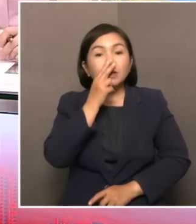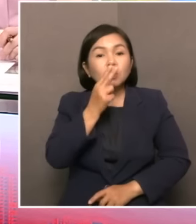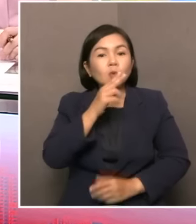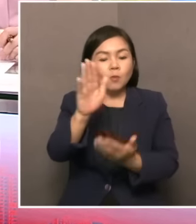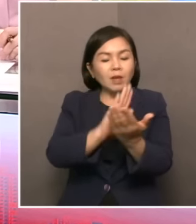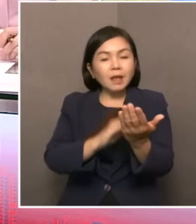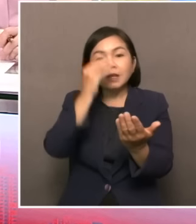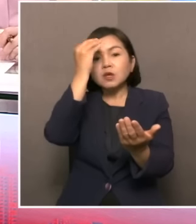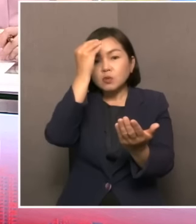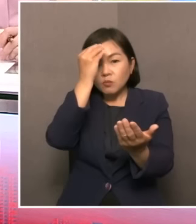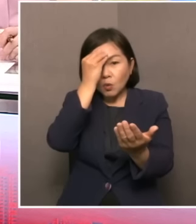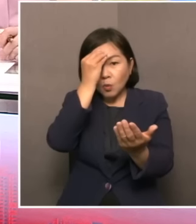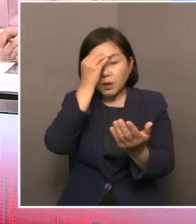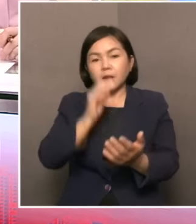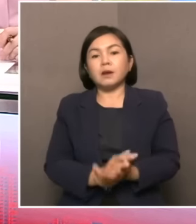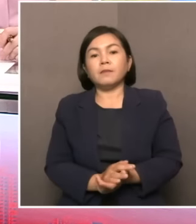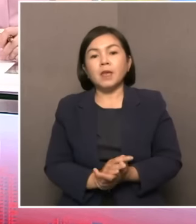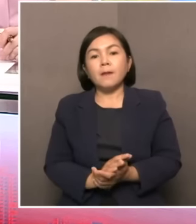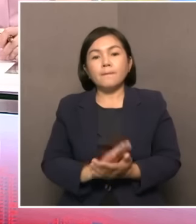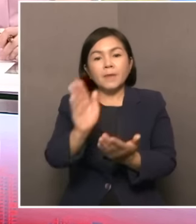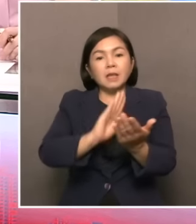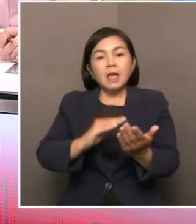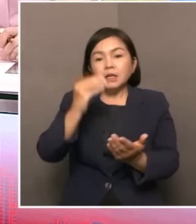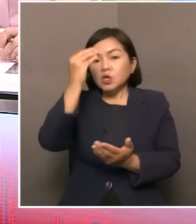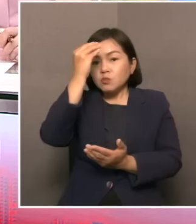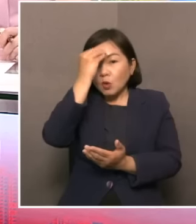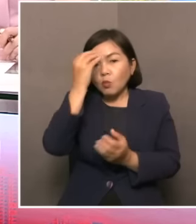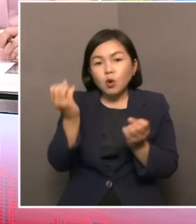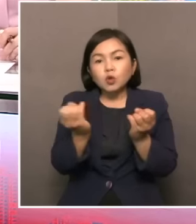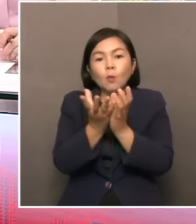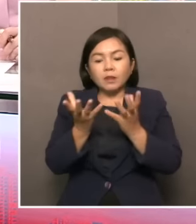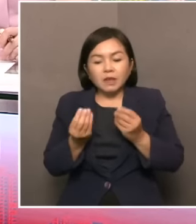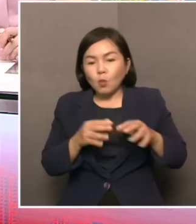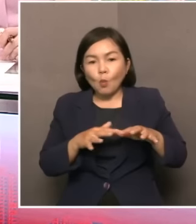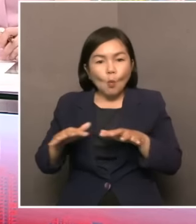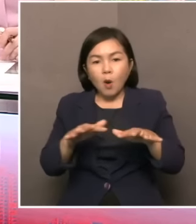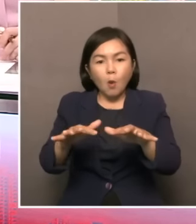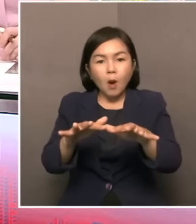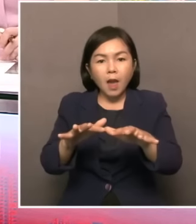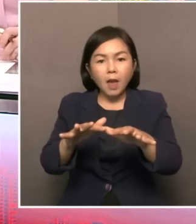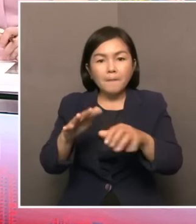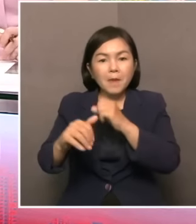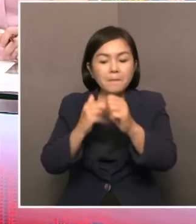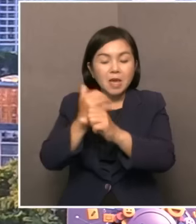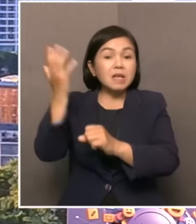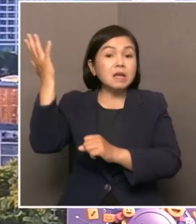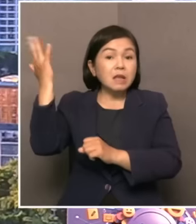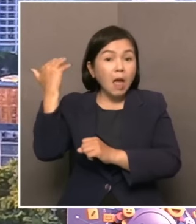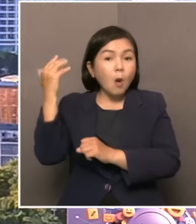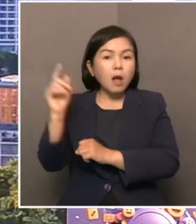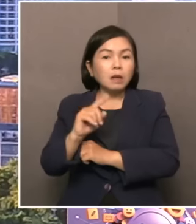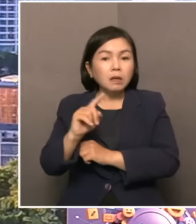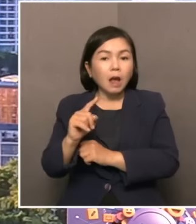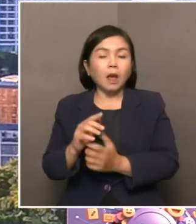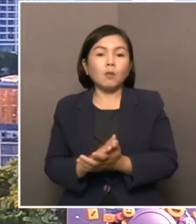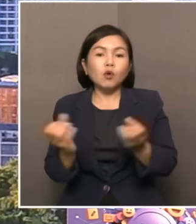ญี่ปุ่นนะครับจังหวัดอิชิกาวะเป็นพื้นที่ที่ประสบภัยพิบัติแผ่นดินไหวเมื่อช่วงต้นปีที่ผ่านมานั่นเองนะครับซึ่งบ้านเมืองยังไม่